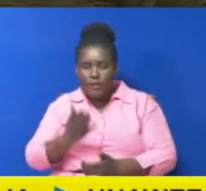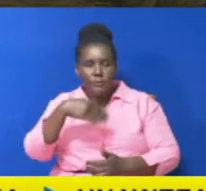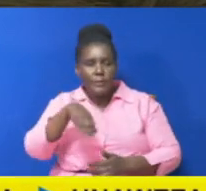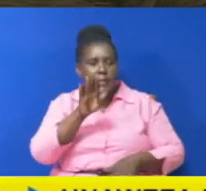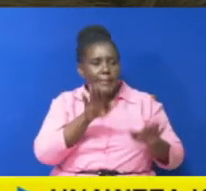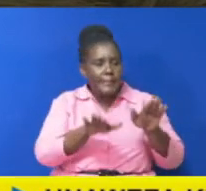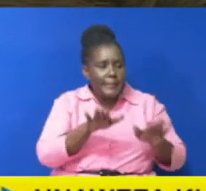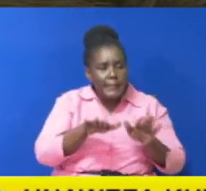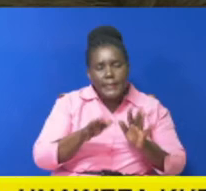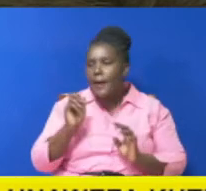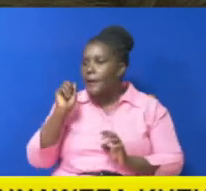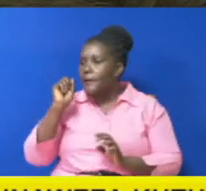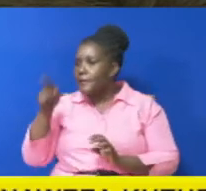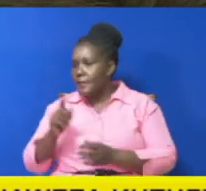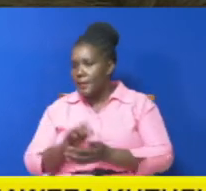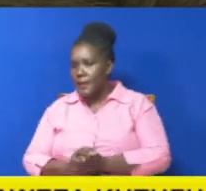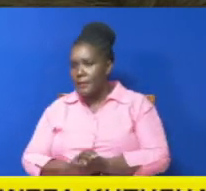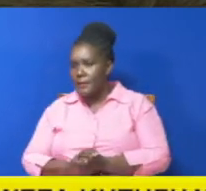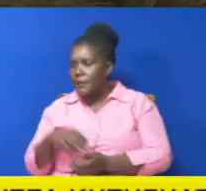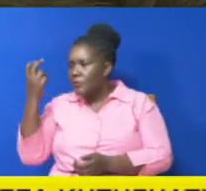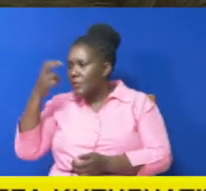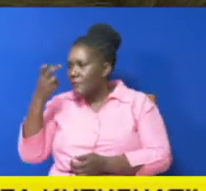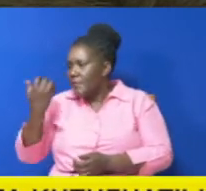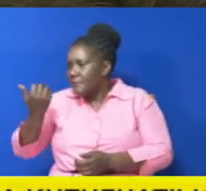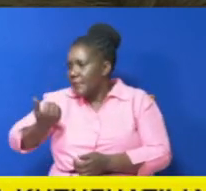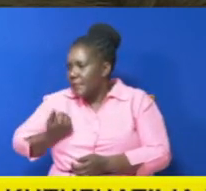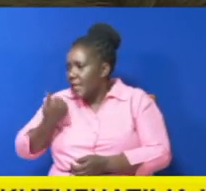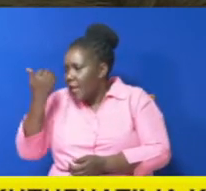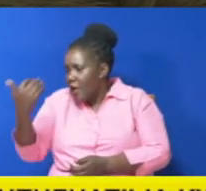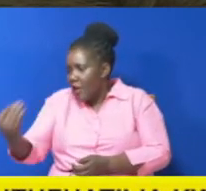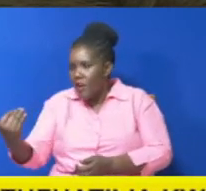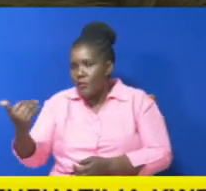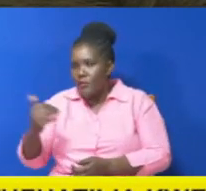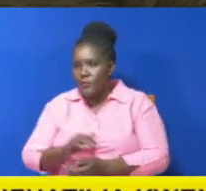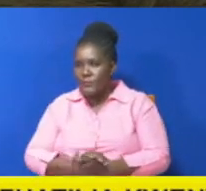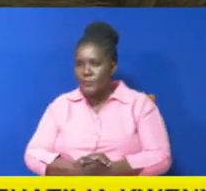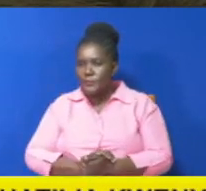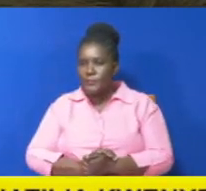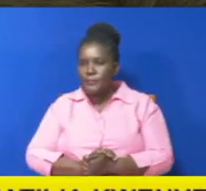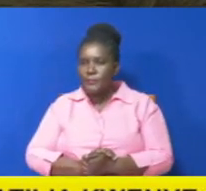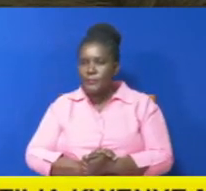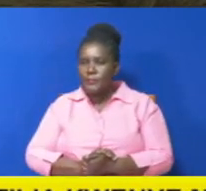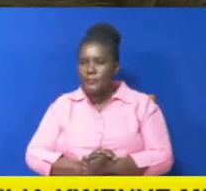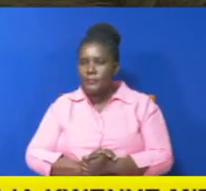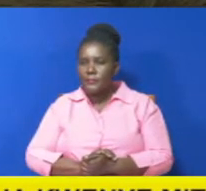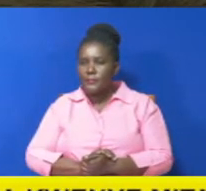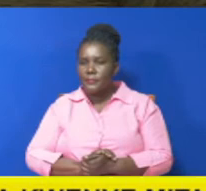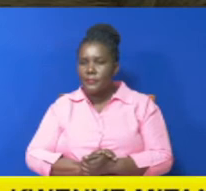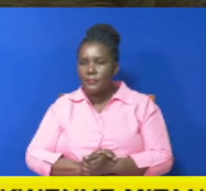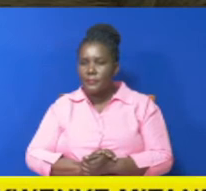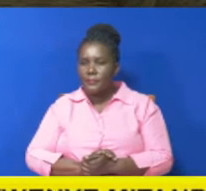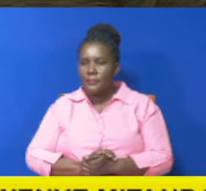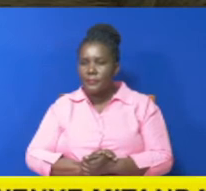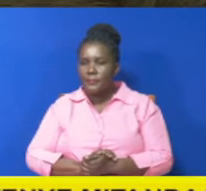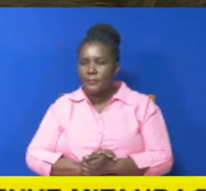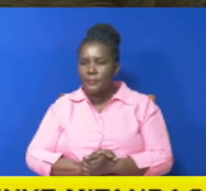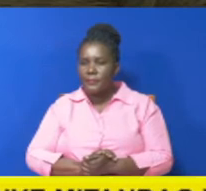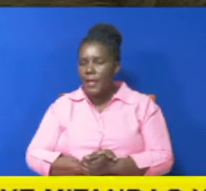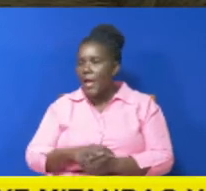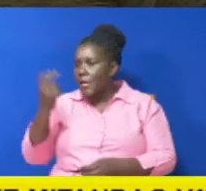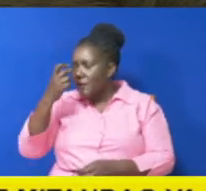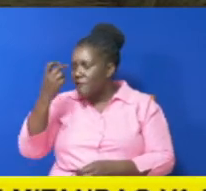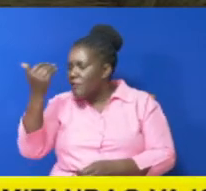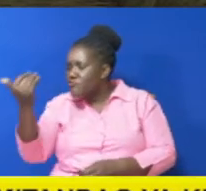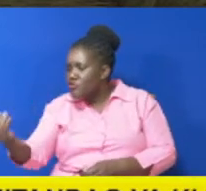umeenda Iringa. Unamtafuta mtoto. Sana sana kwa kina mama huwa wapendi competition ndani ya ndoa.